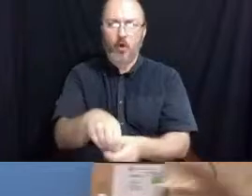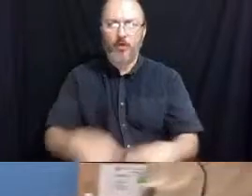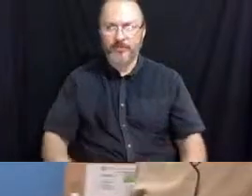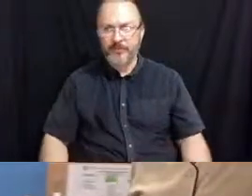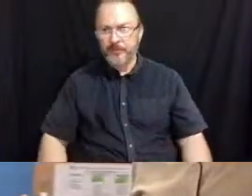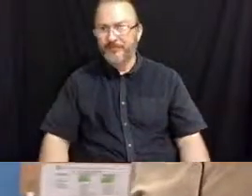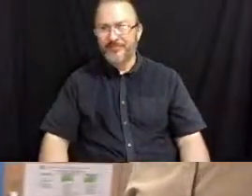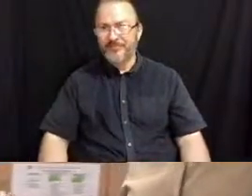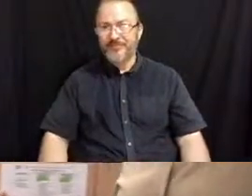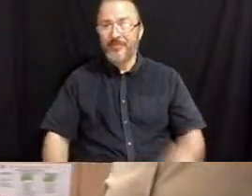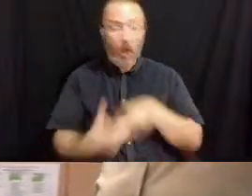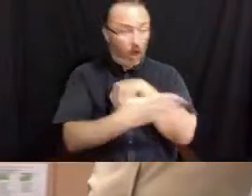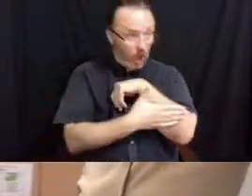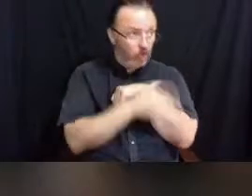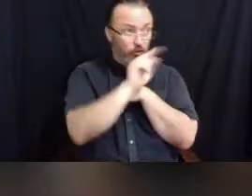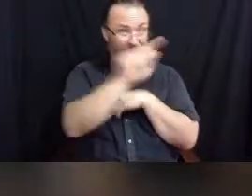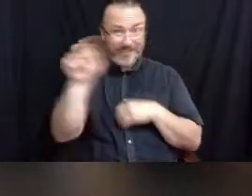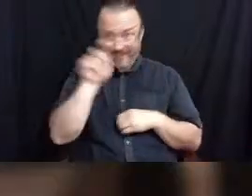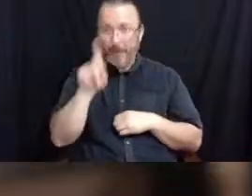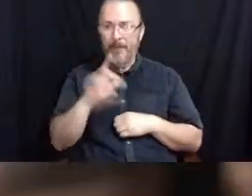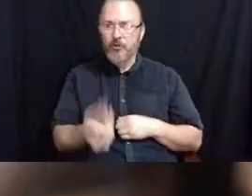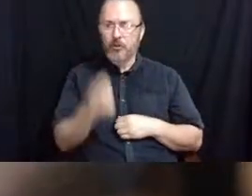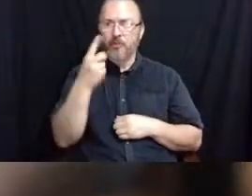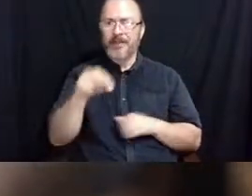Les pays devront comprendre